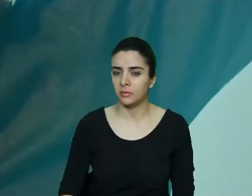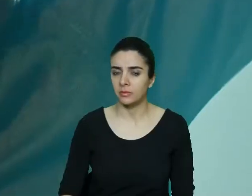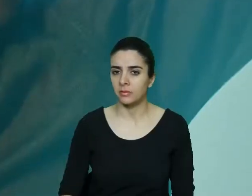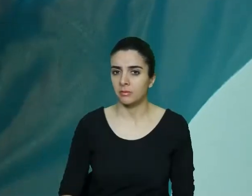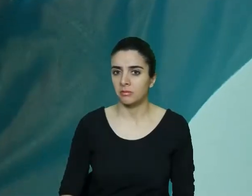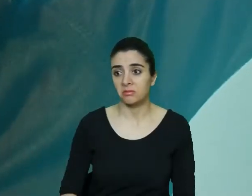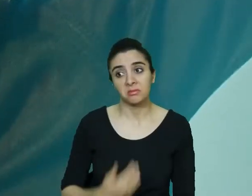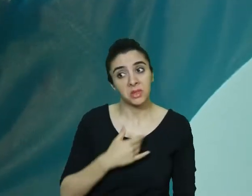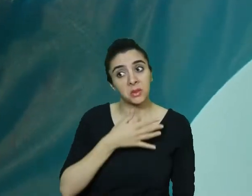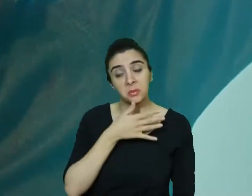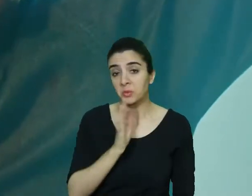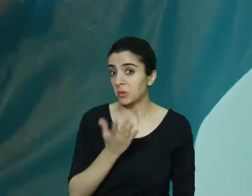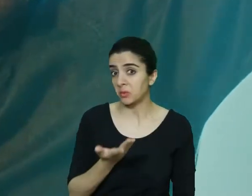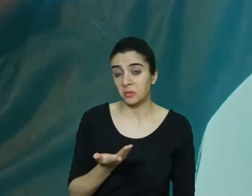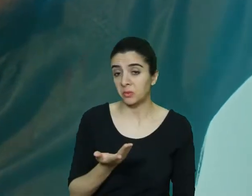ben bilmeyeyim.